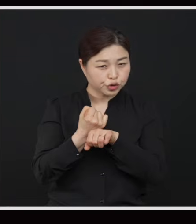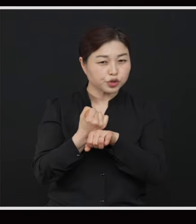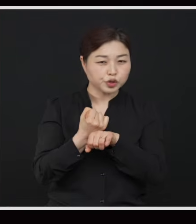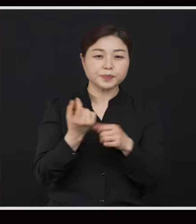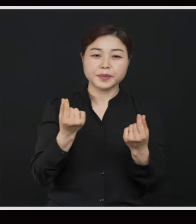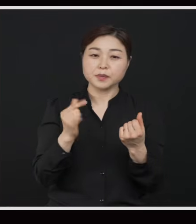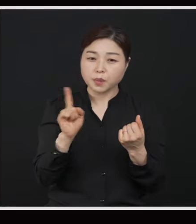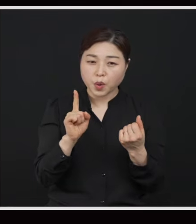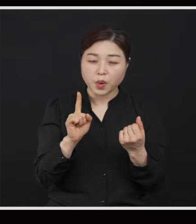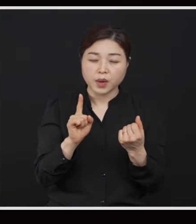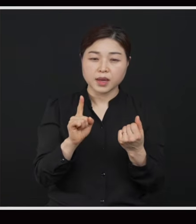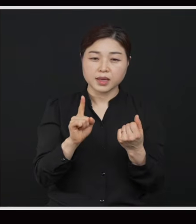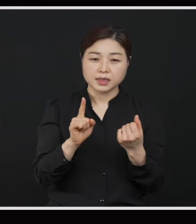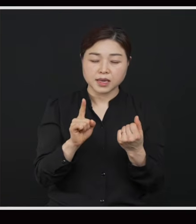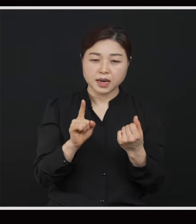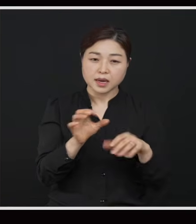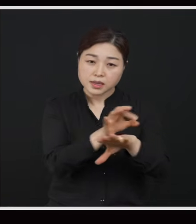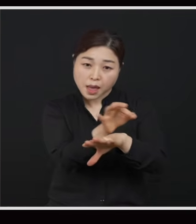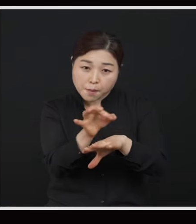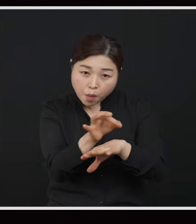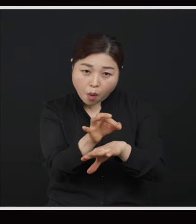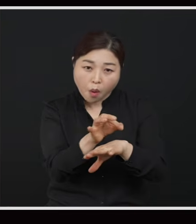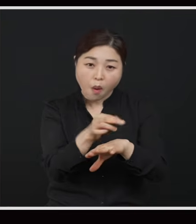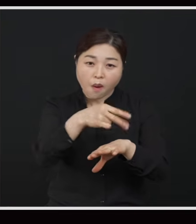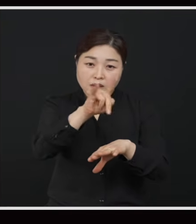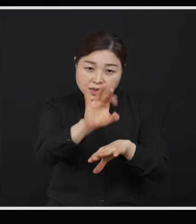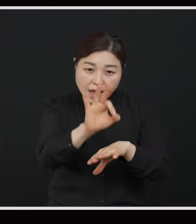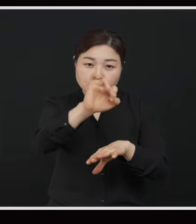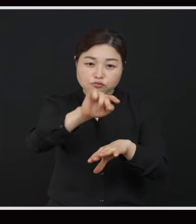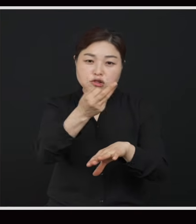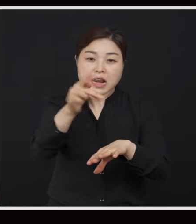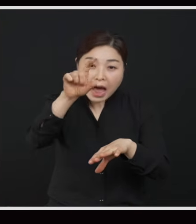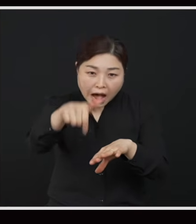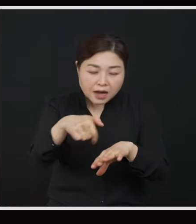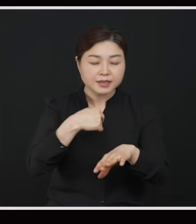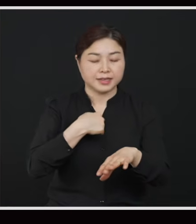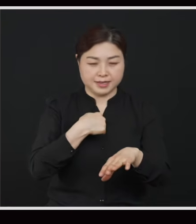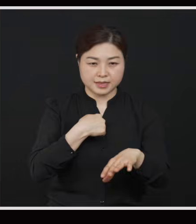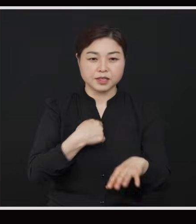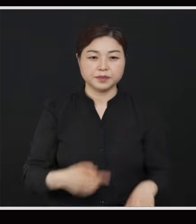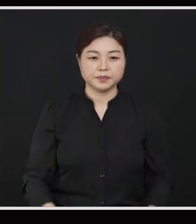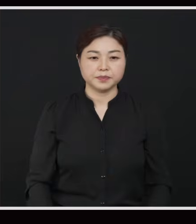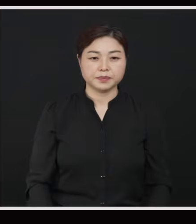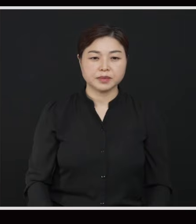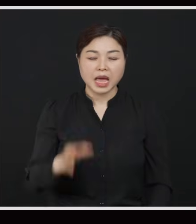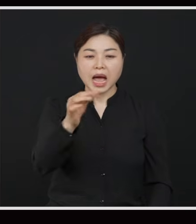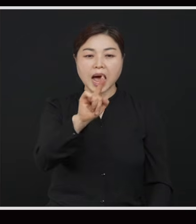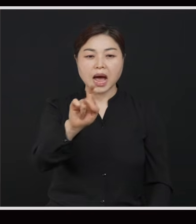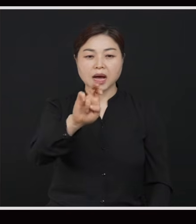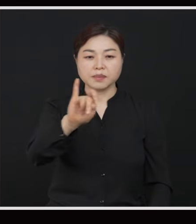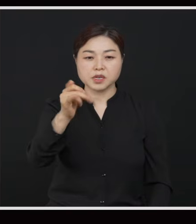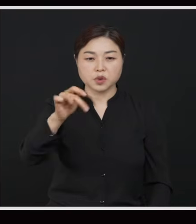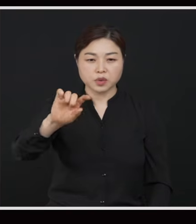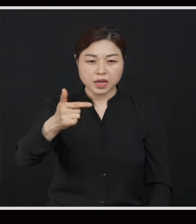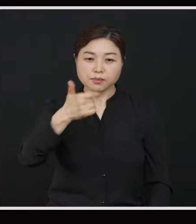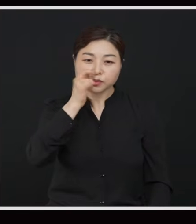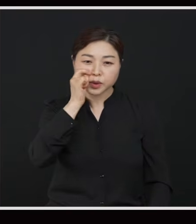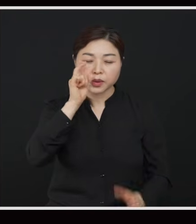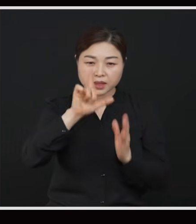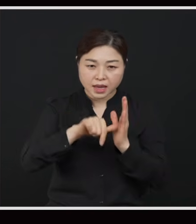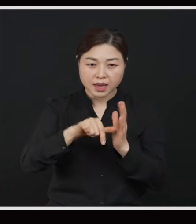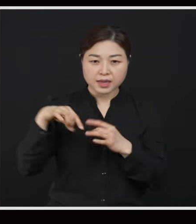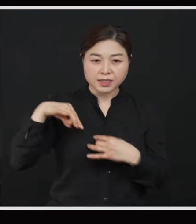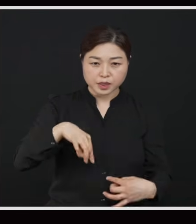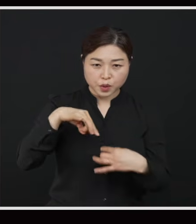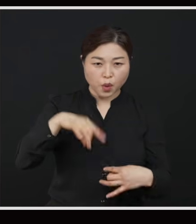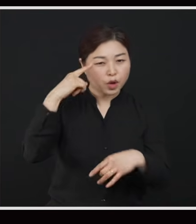제가 하는 연구는 약간 비슷한데 제가 세포생화학을 하거든요. 세포생물학을 하는데 역시 아미노산 부족했을 때